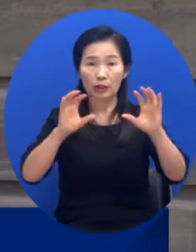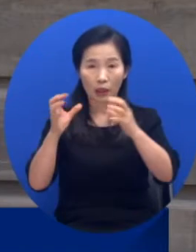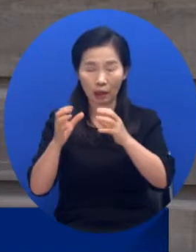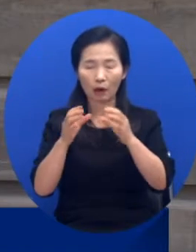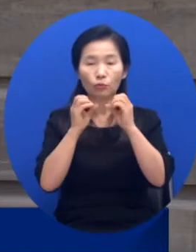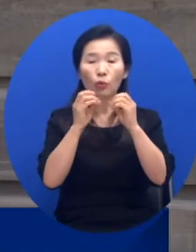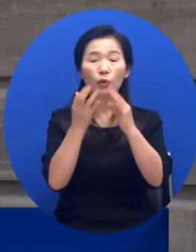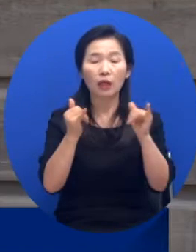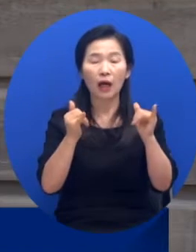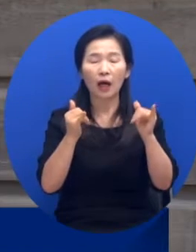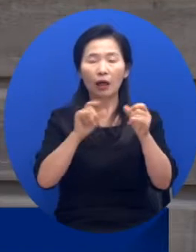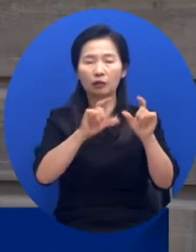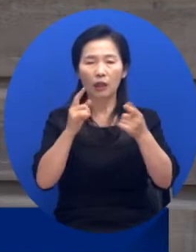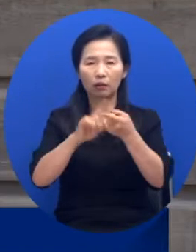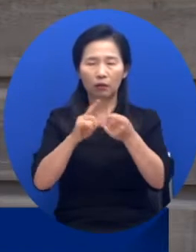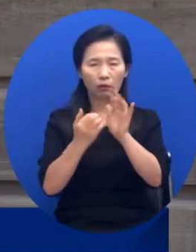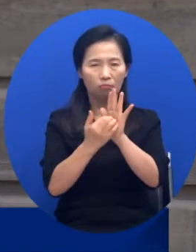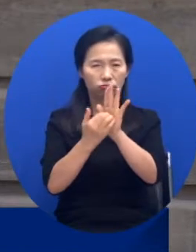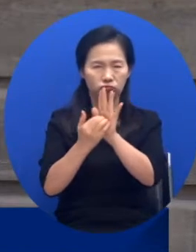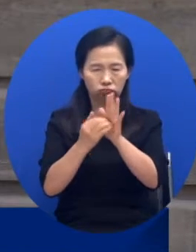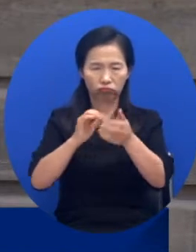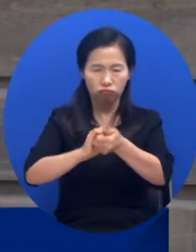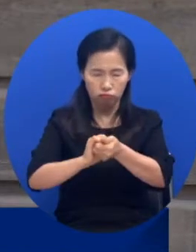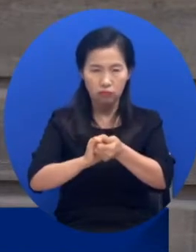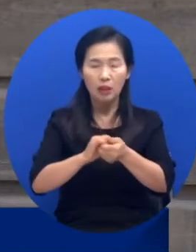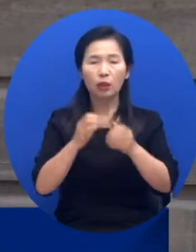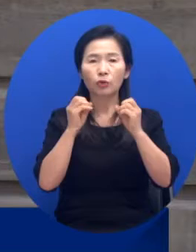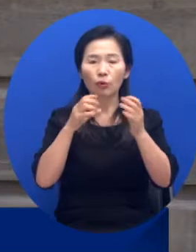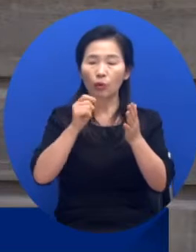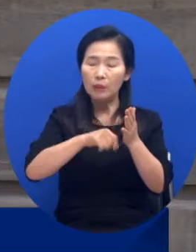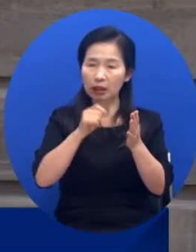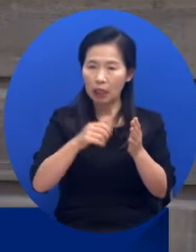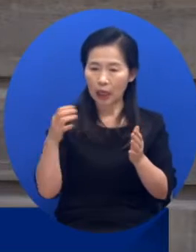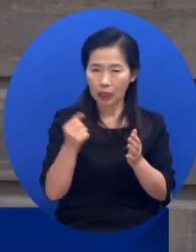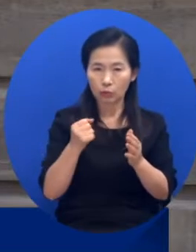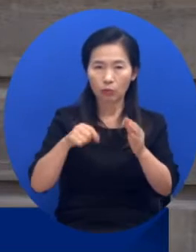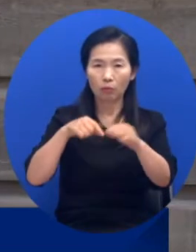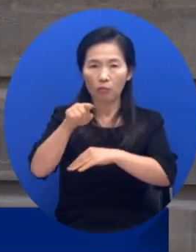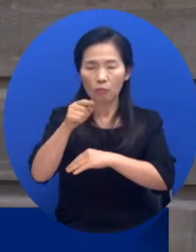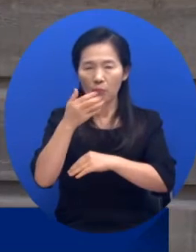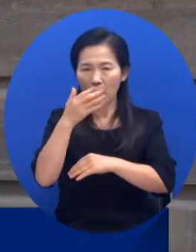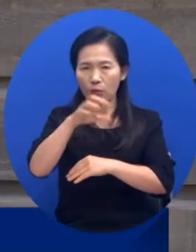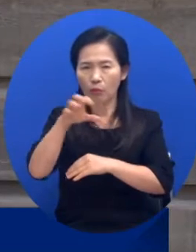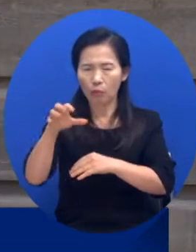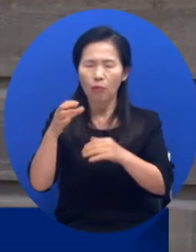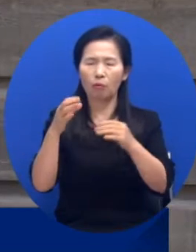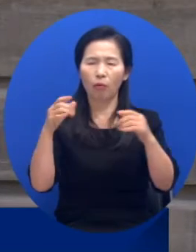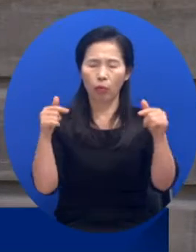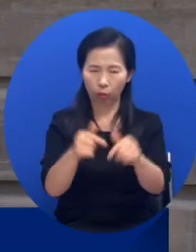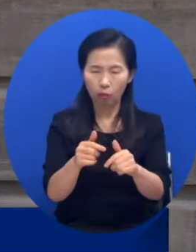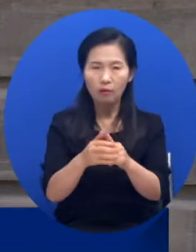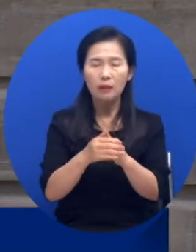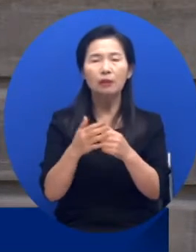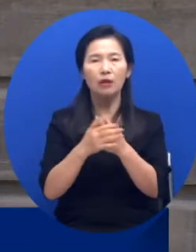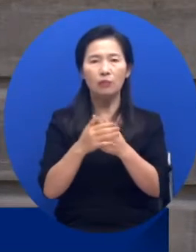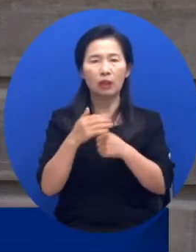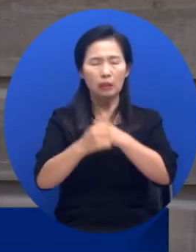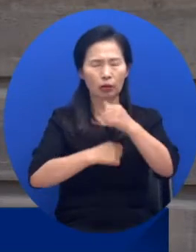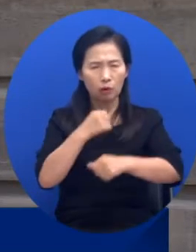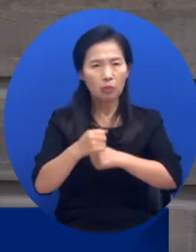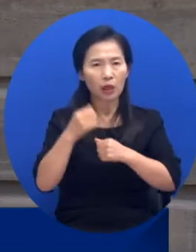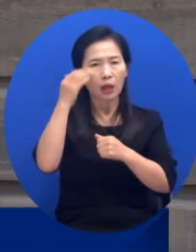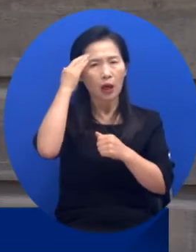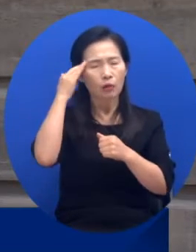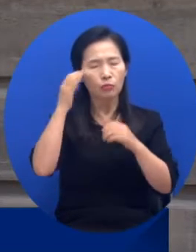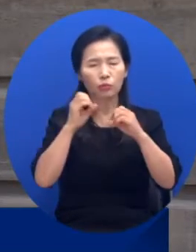이제는 제약을 둘 것이다. 선교사 비자로 갈 수 있는 나라가 점점 없어지기 때문에 한국 교회가 생각하고 있는 자유롭게 선교사가 갈